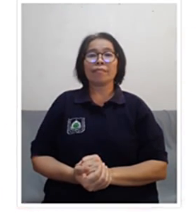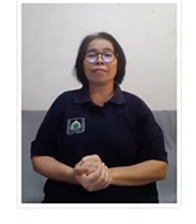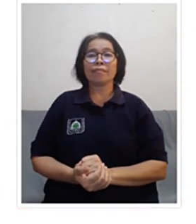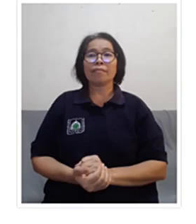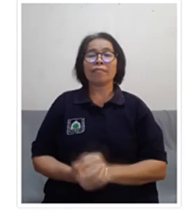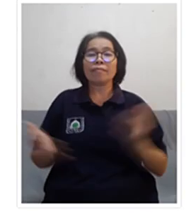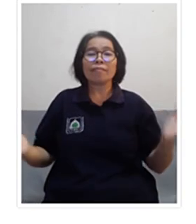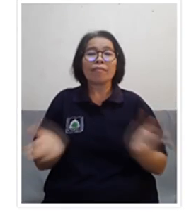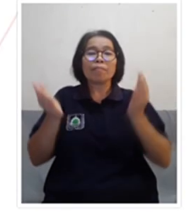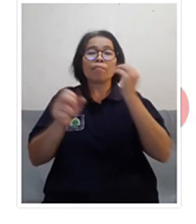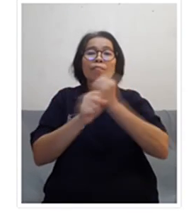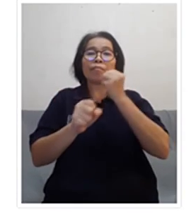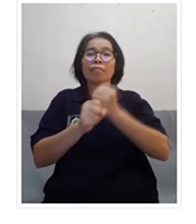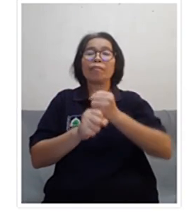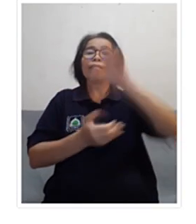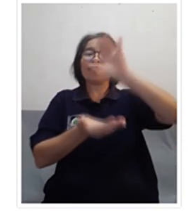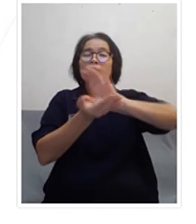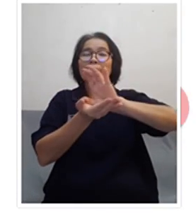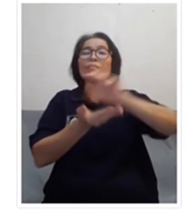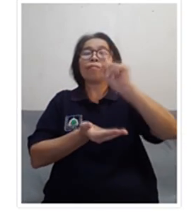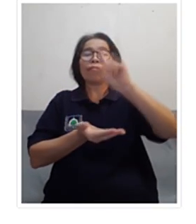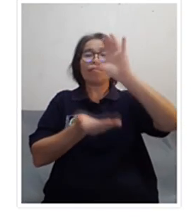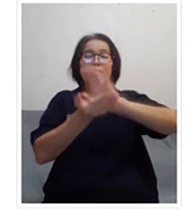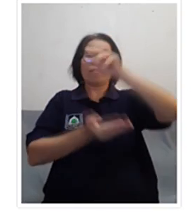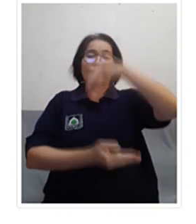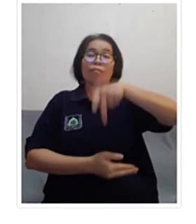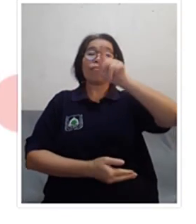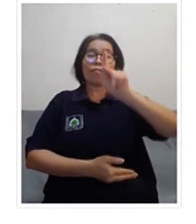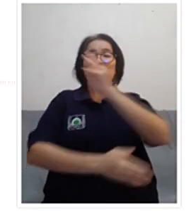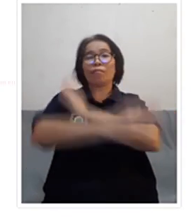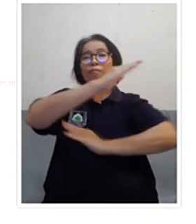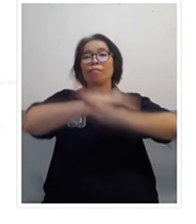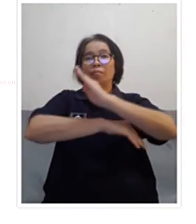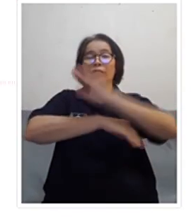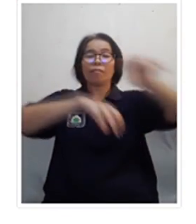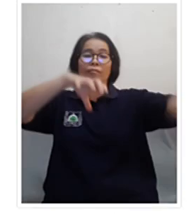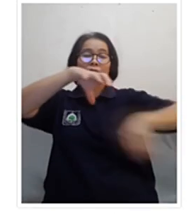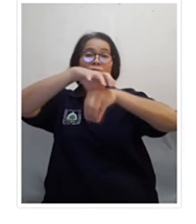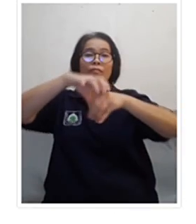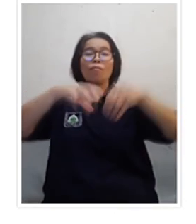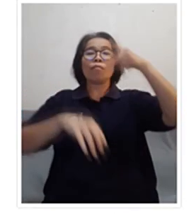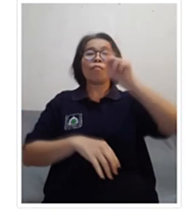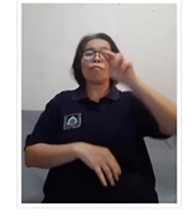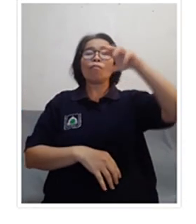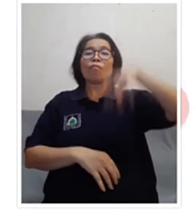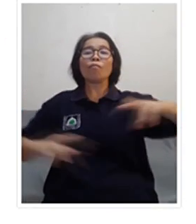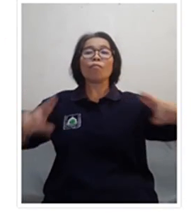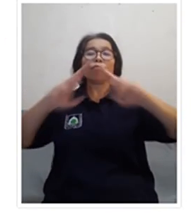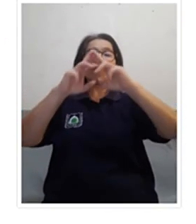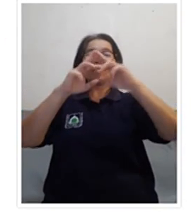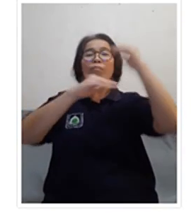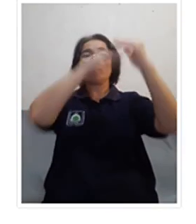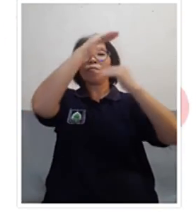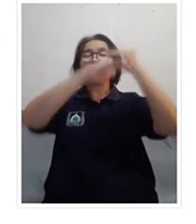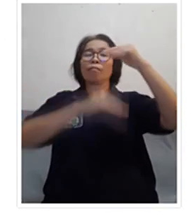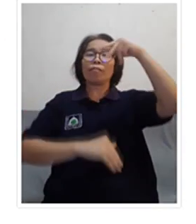สนับสนุนการผลิตโดยกองทุนส่งเสริมและพัฒนาคุณภาพชีวิตคนพิการกรมส่งเสริมและพัฒนาคุณภาพชีวิตคนพิการ